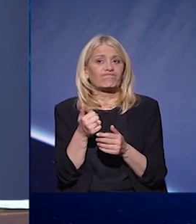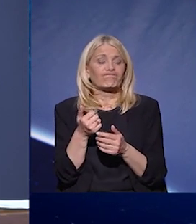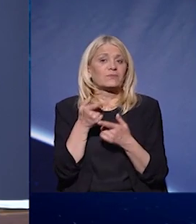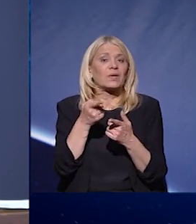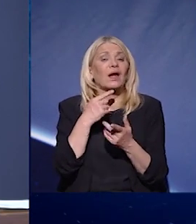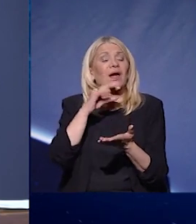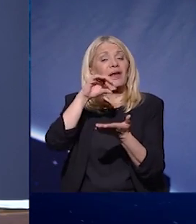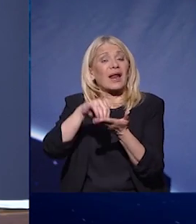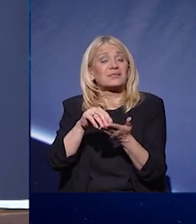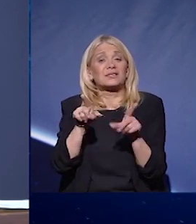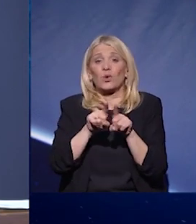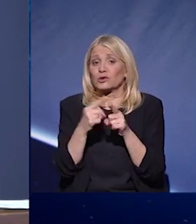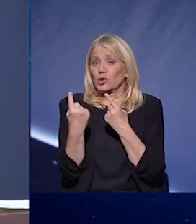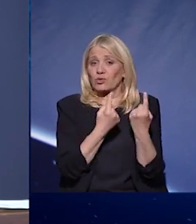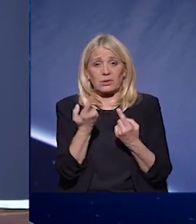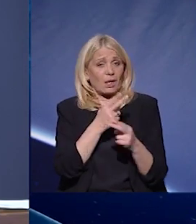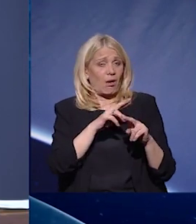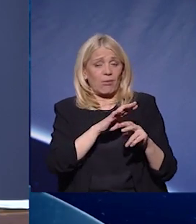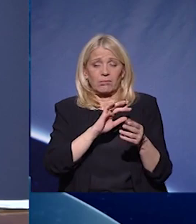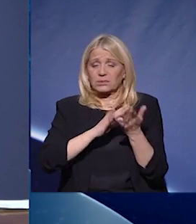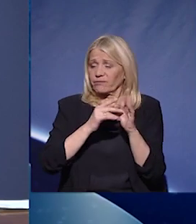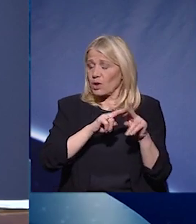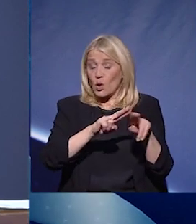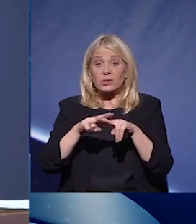nalazi se u istoj situaciji kao i svi ostali.